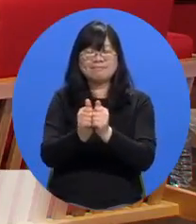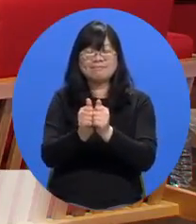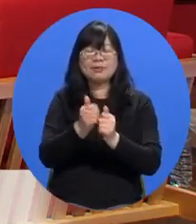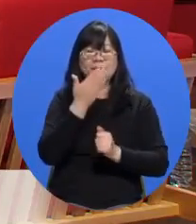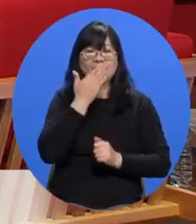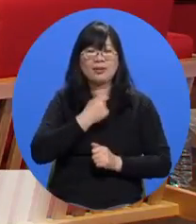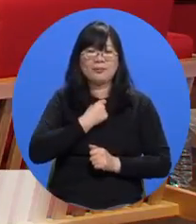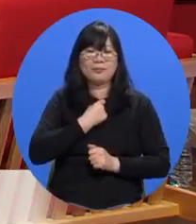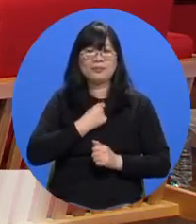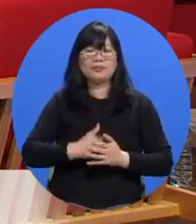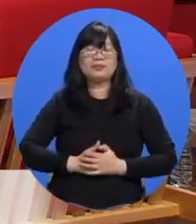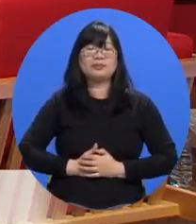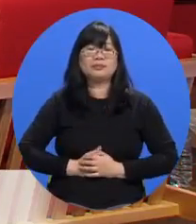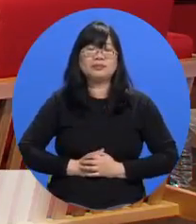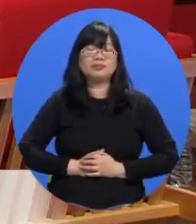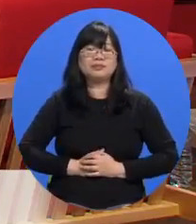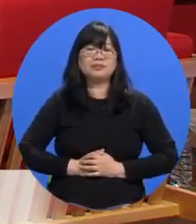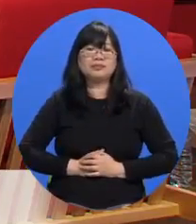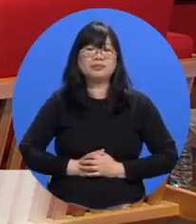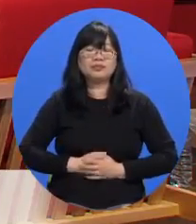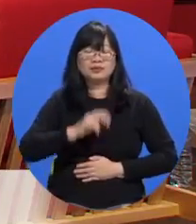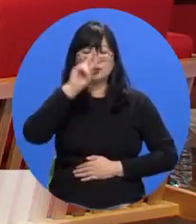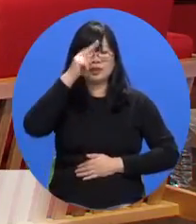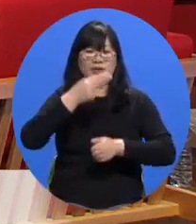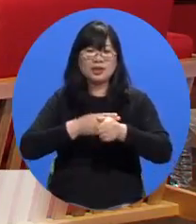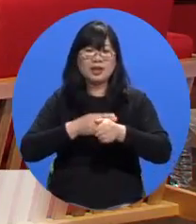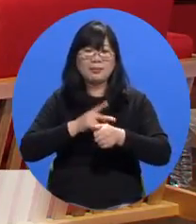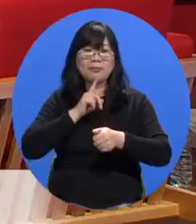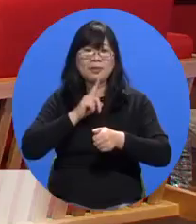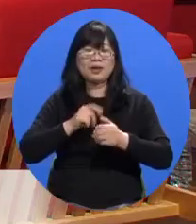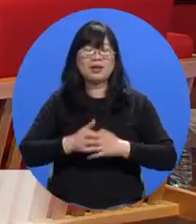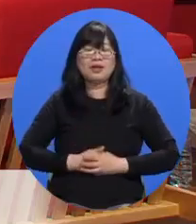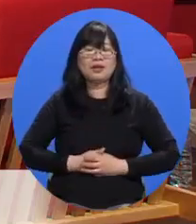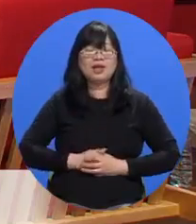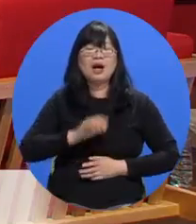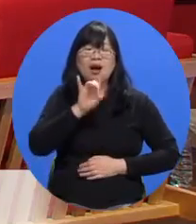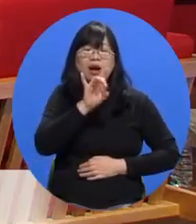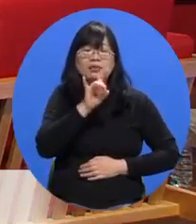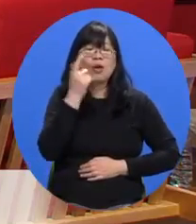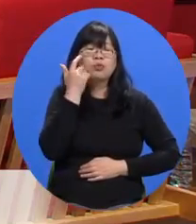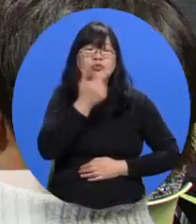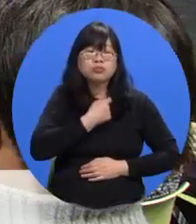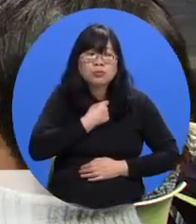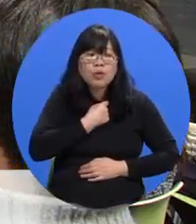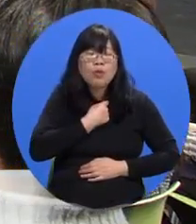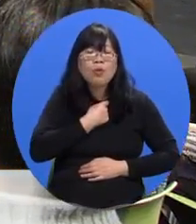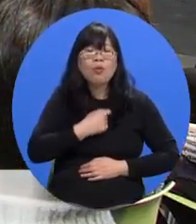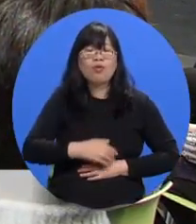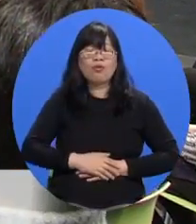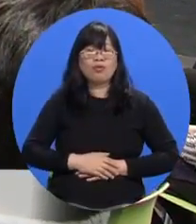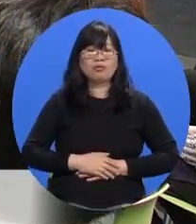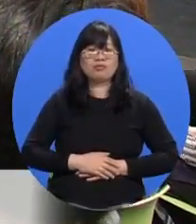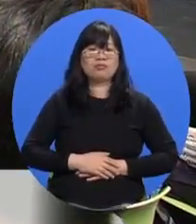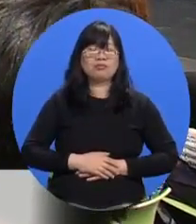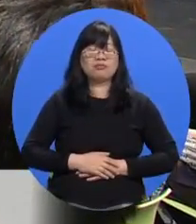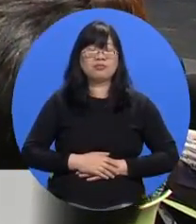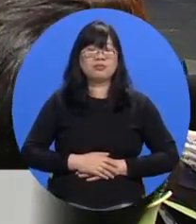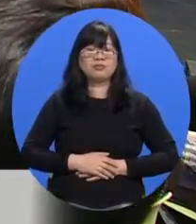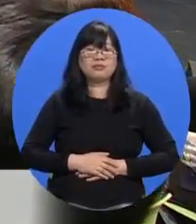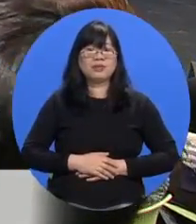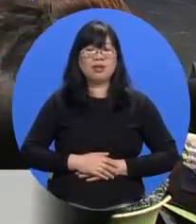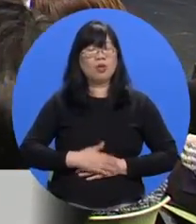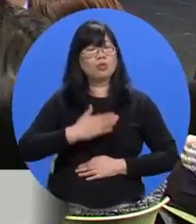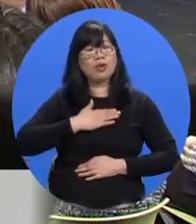갔으면 좋겠습니다. 아, 네. 고맙습니다. 네. 우리 박정현 선생님 듣고 선생님께 하나 잠깐 묻고 싶은 게 있어요. 네네. 네. 좋습니다. 네.